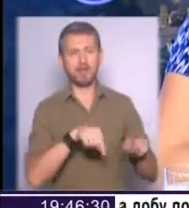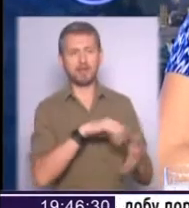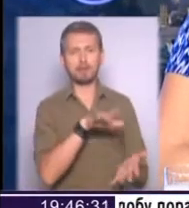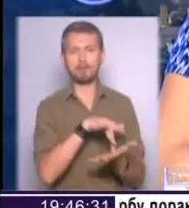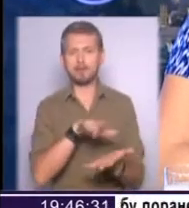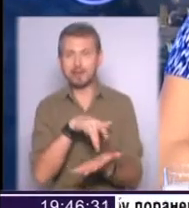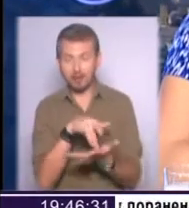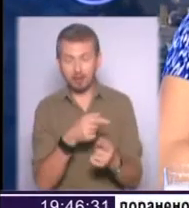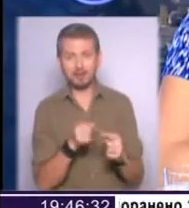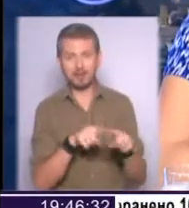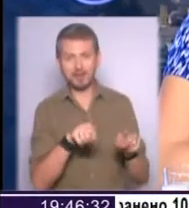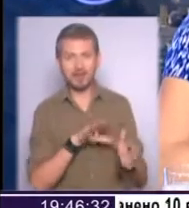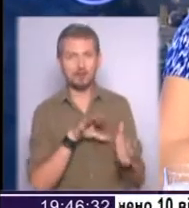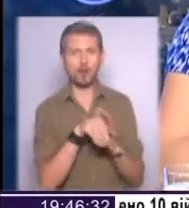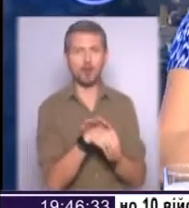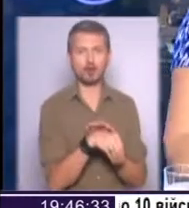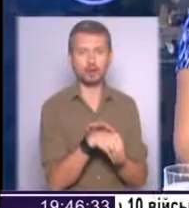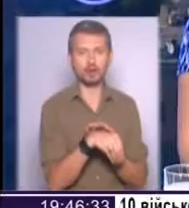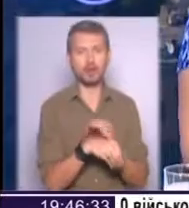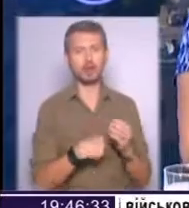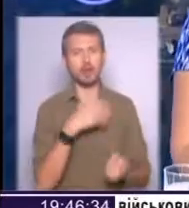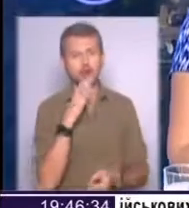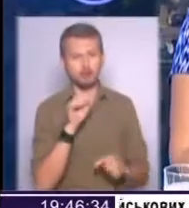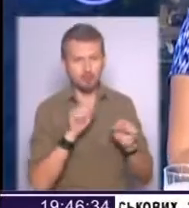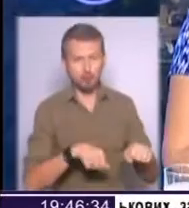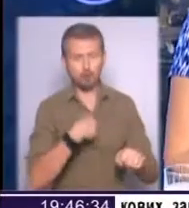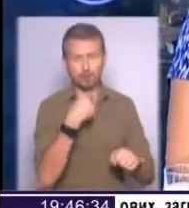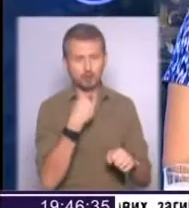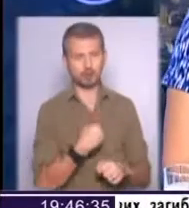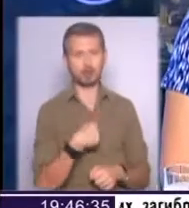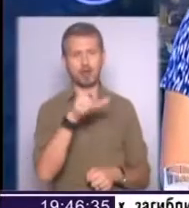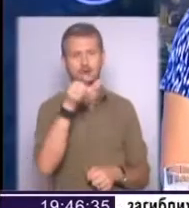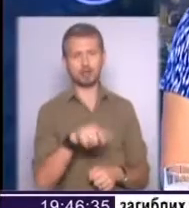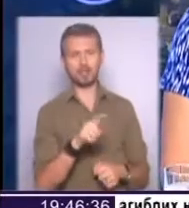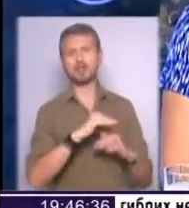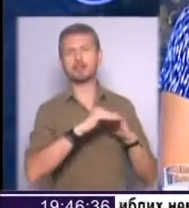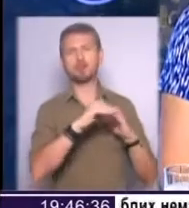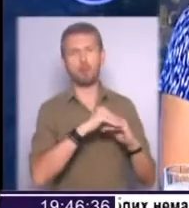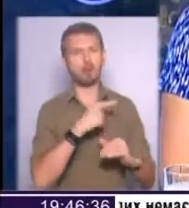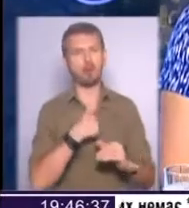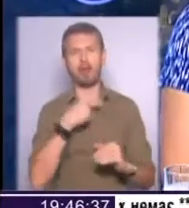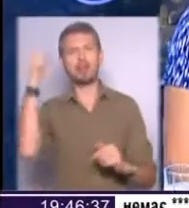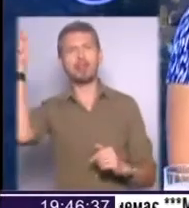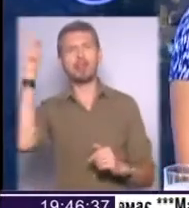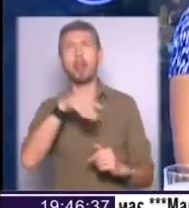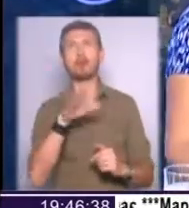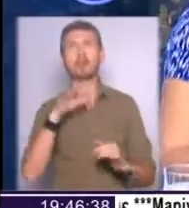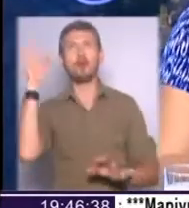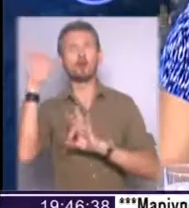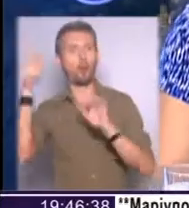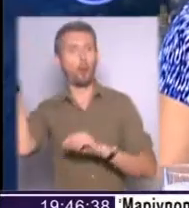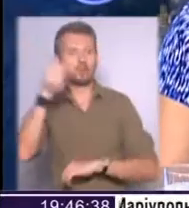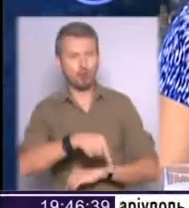теж впроваджується. Я знаю цей. Я можу говорити я людина з поля, я не прилетіла з космосу, я не